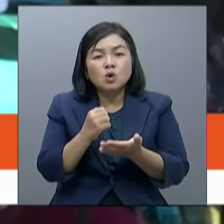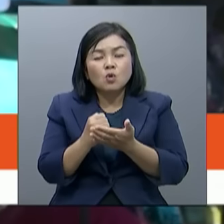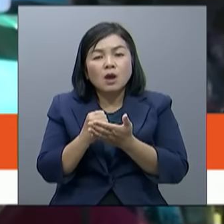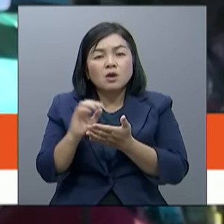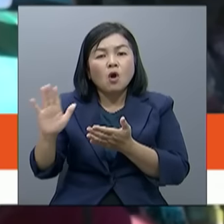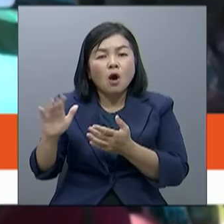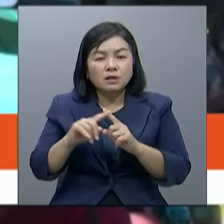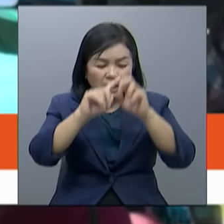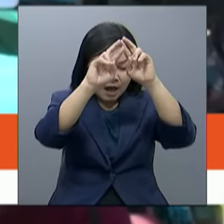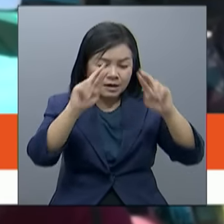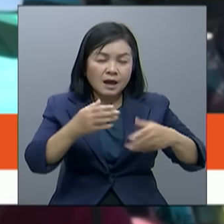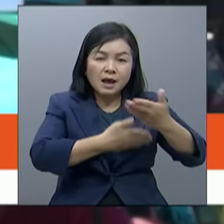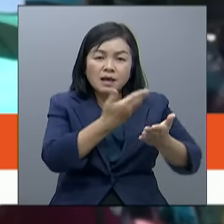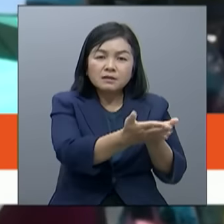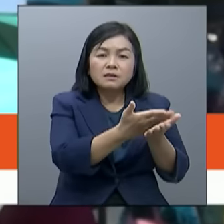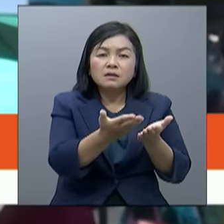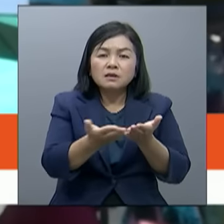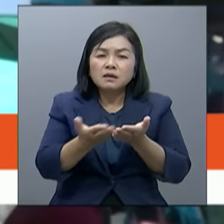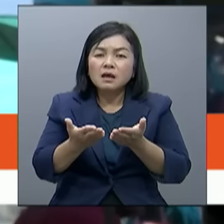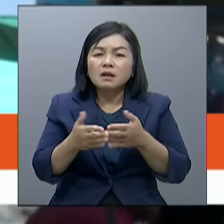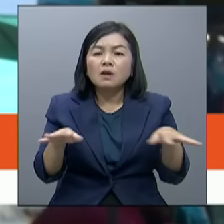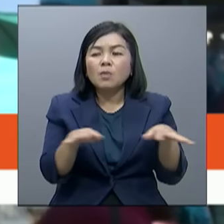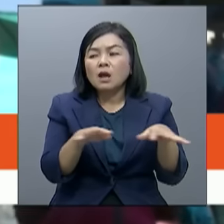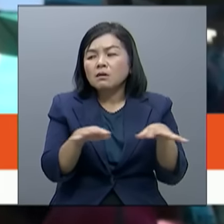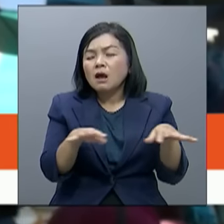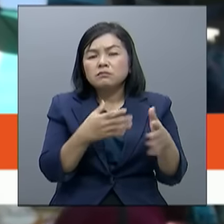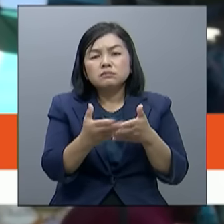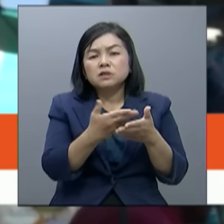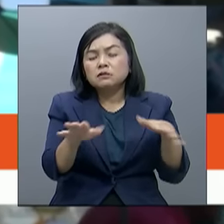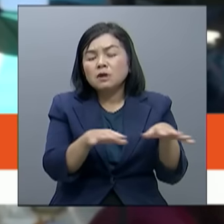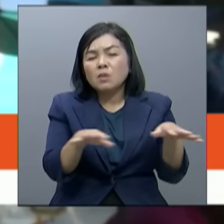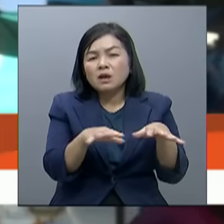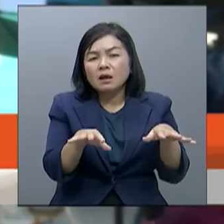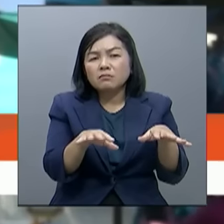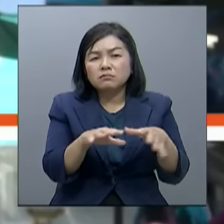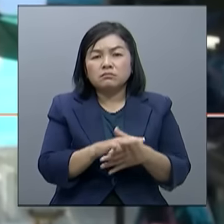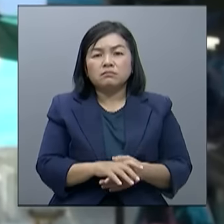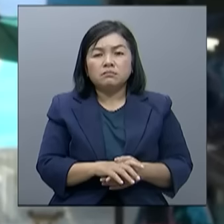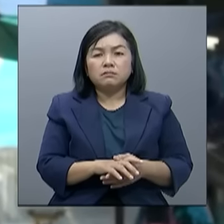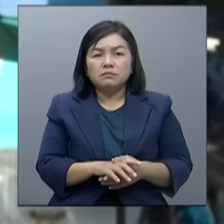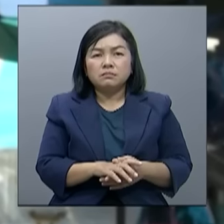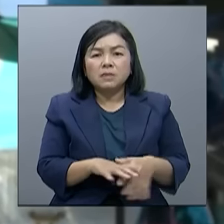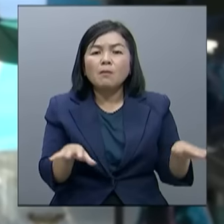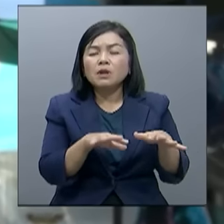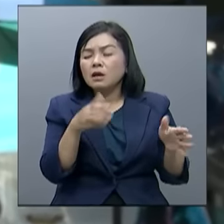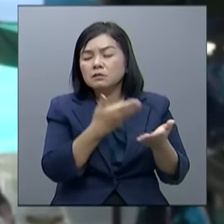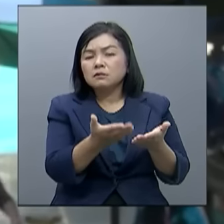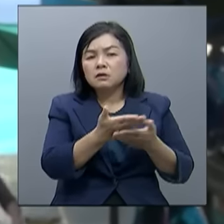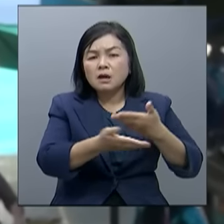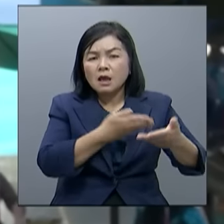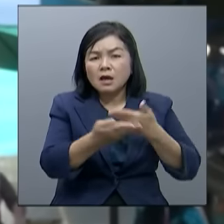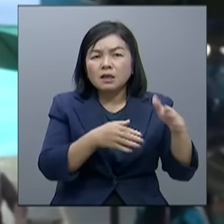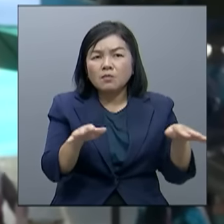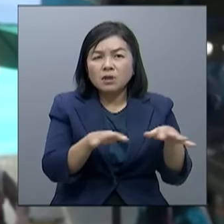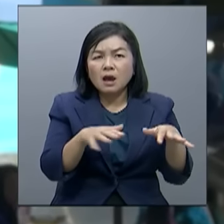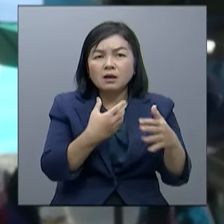แต่ถามว่าคนที่จับจ่ายอย่างเดียวนี่คงจ่ายกันไม่เท่าไหร่นะทยอยจ่ายซะมากกว่ามันปกติอาจจะจ่ายดีขึ้นหน่อยเพราะ